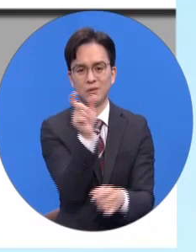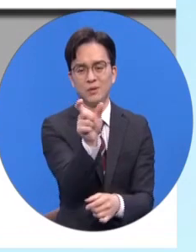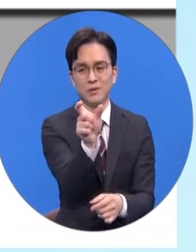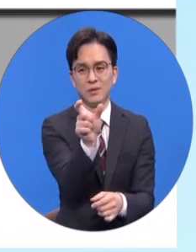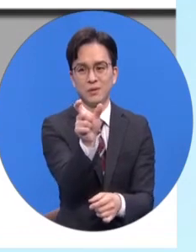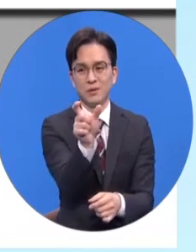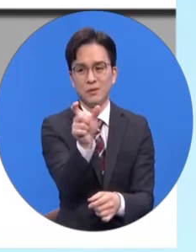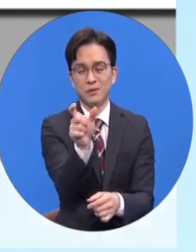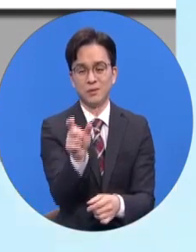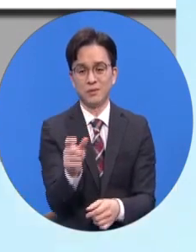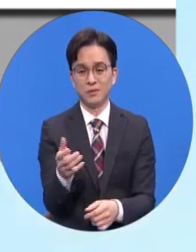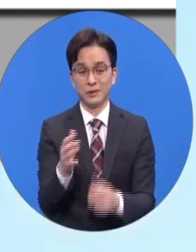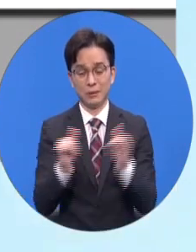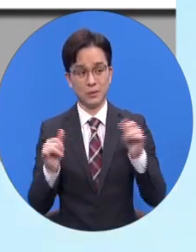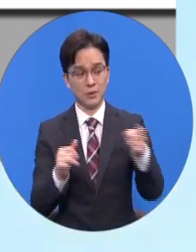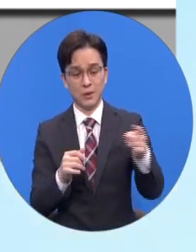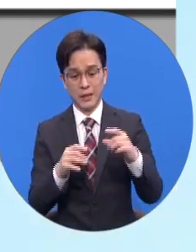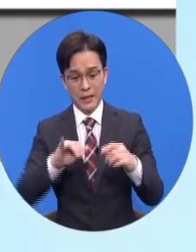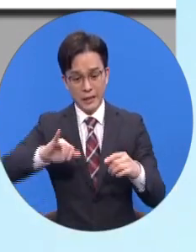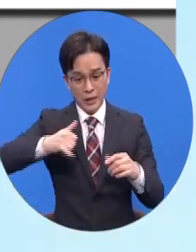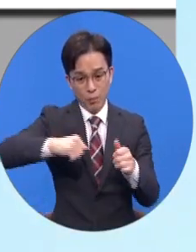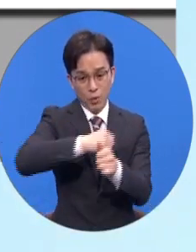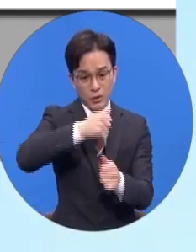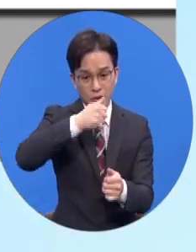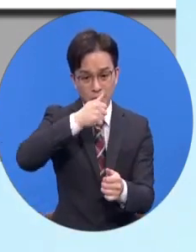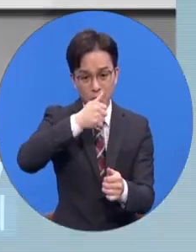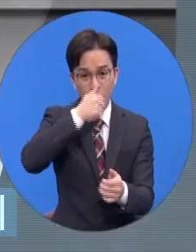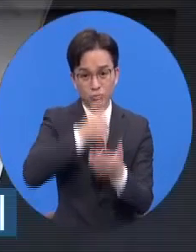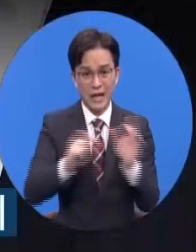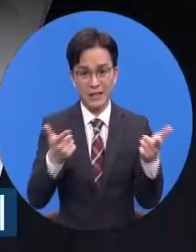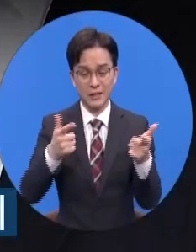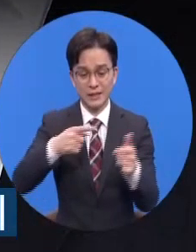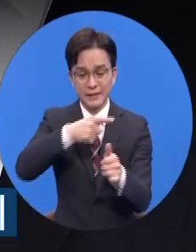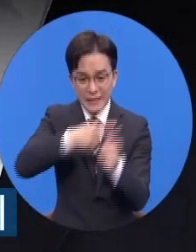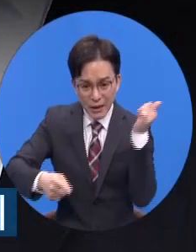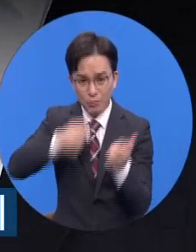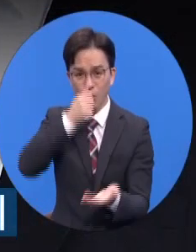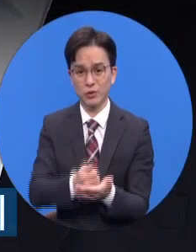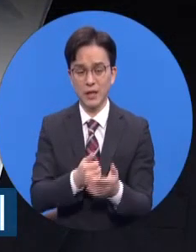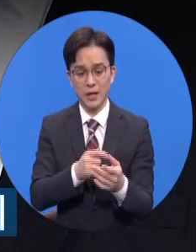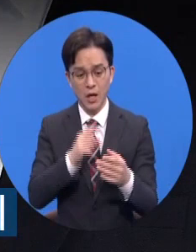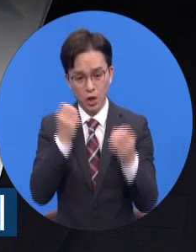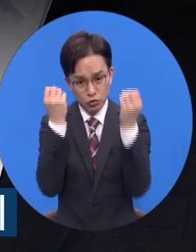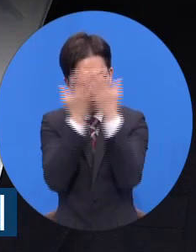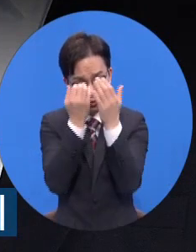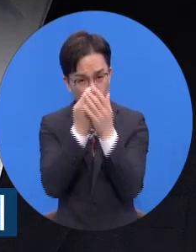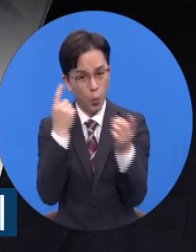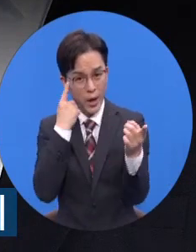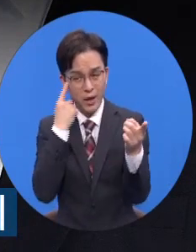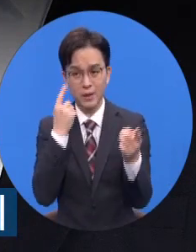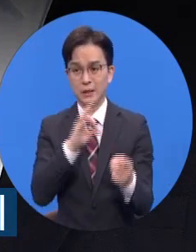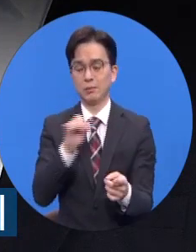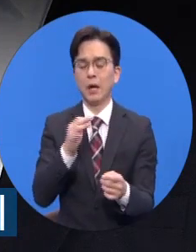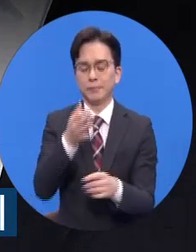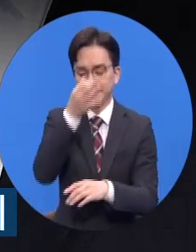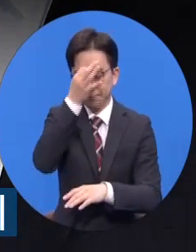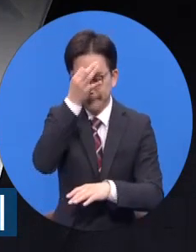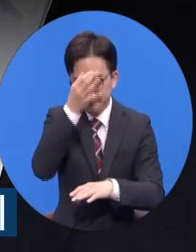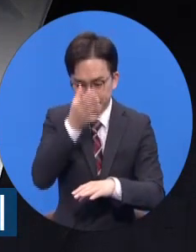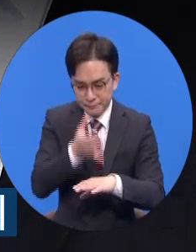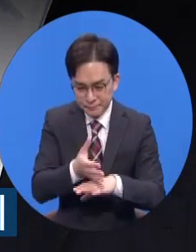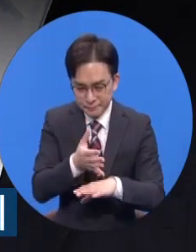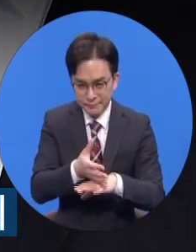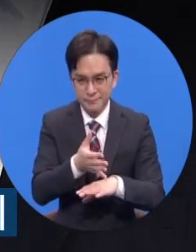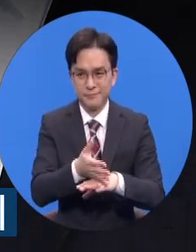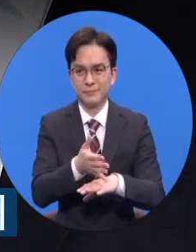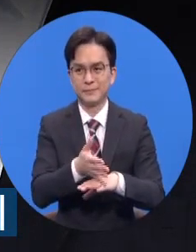장소에서 후보자에게 그 부분에 대해 집중적으로 좀 부르는거 같아요 네 근데 그전에 붐이 후보자 께서 진정어린 사과랑 하시고 크게 대해서